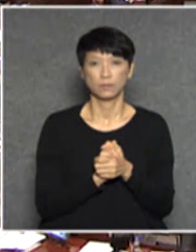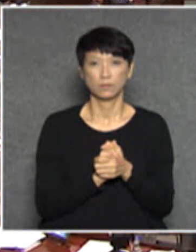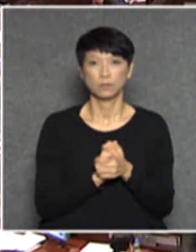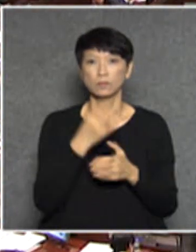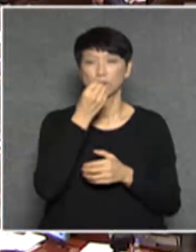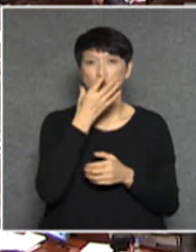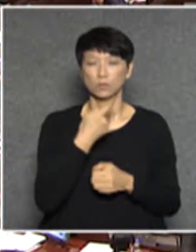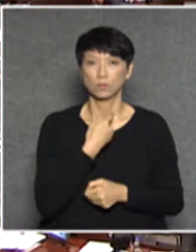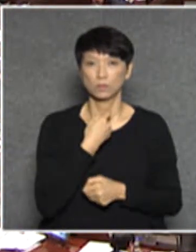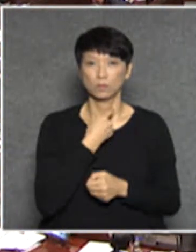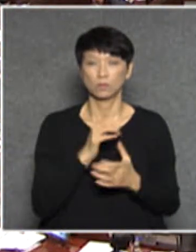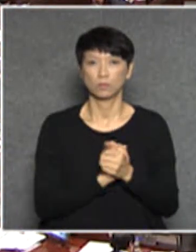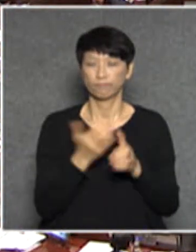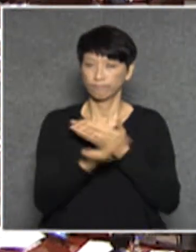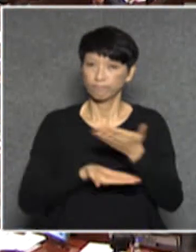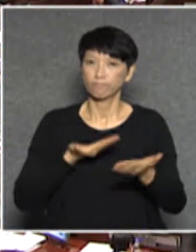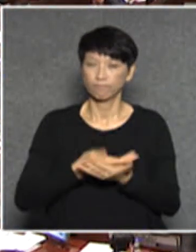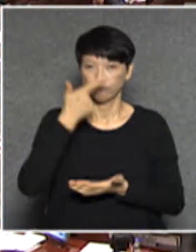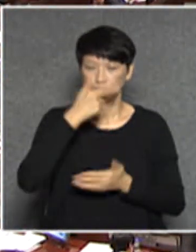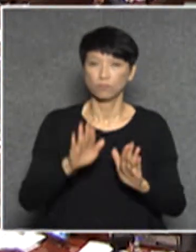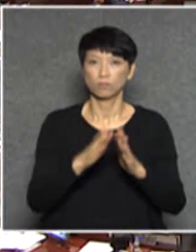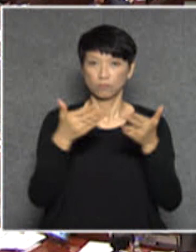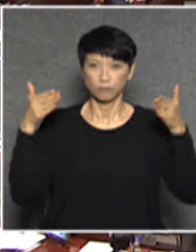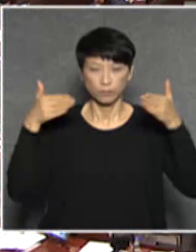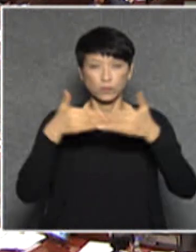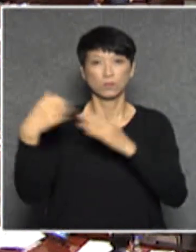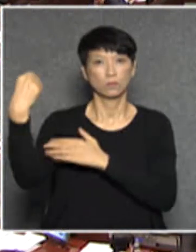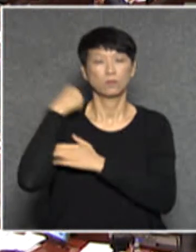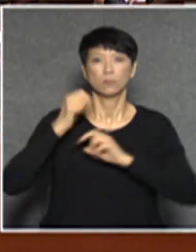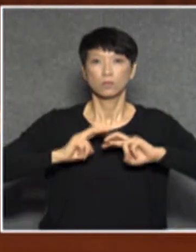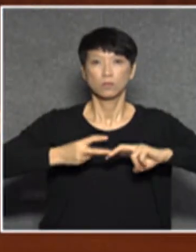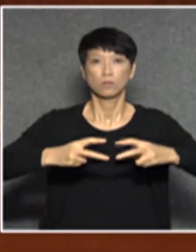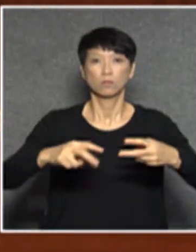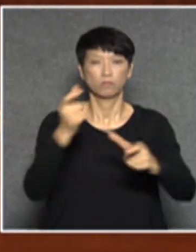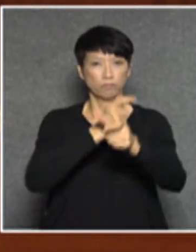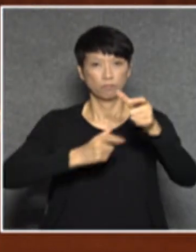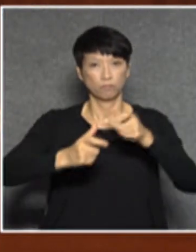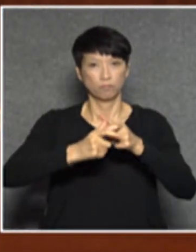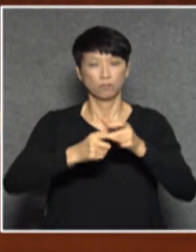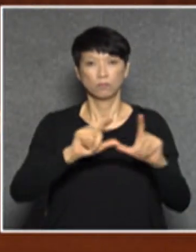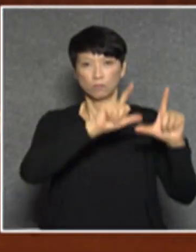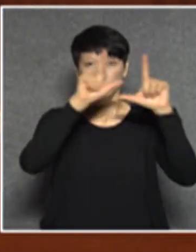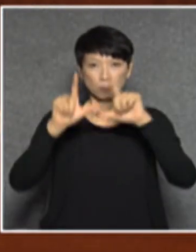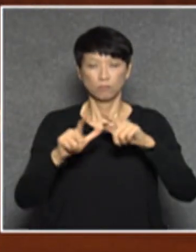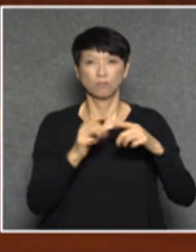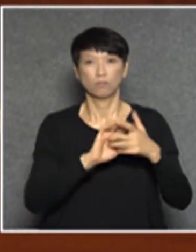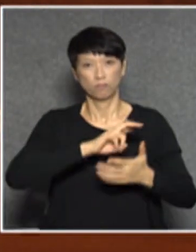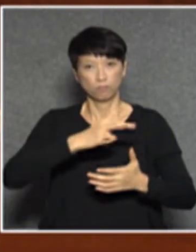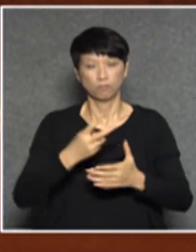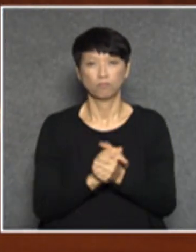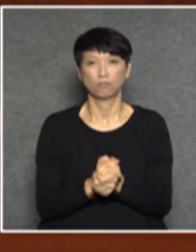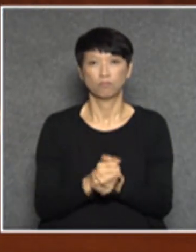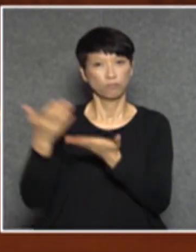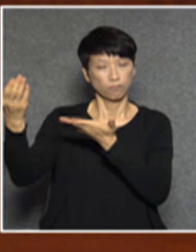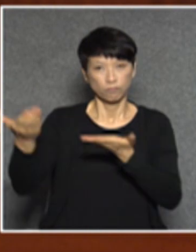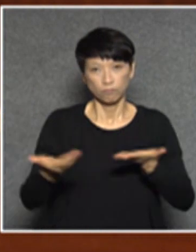需要重新出發，需要集中力量發展經濟、改善民生。多謝主席，歡迎各位議